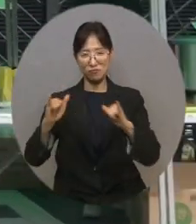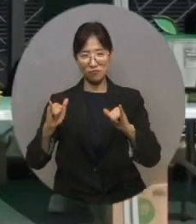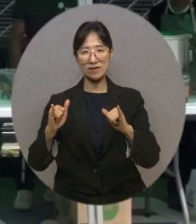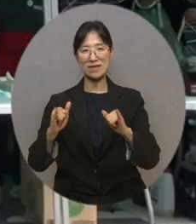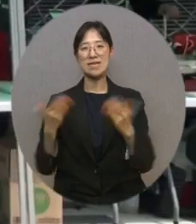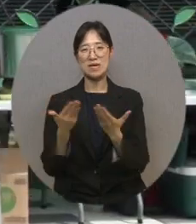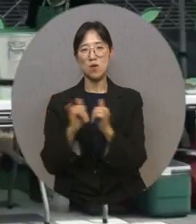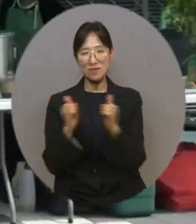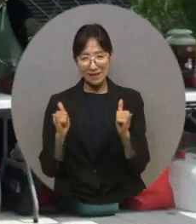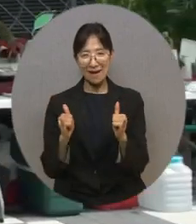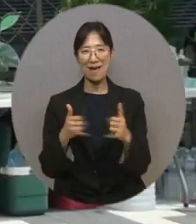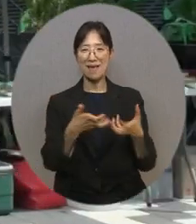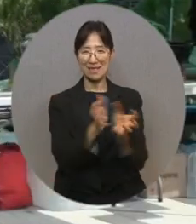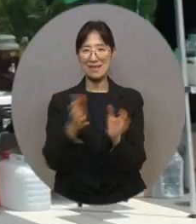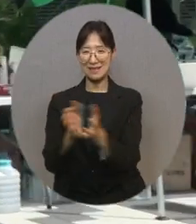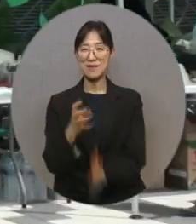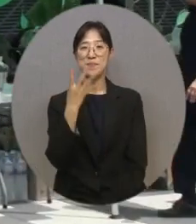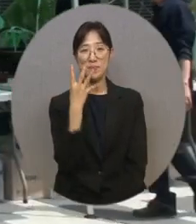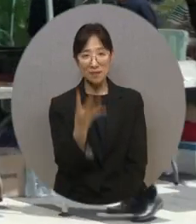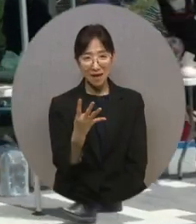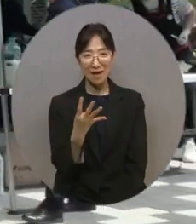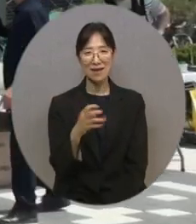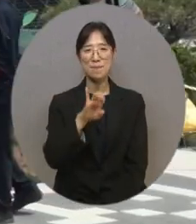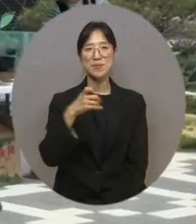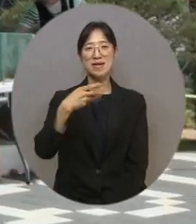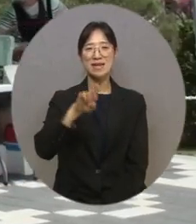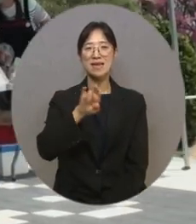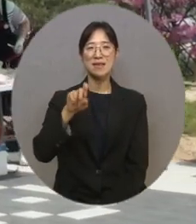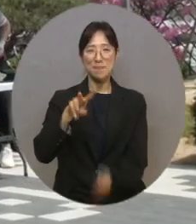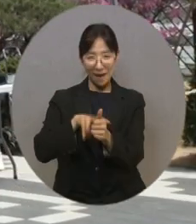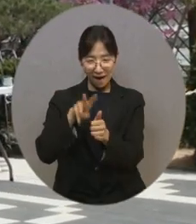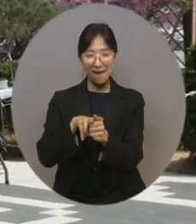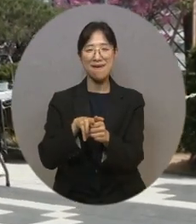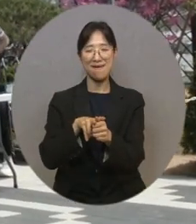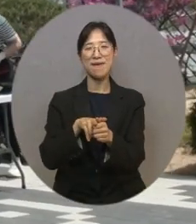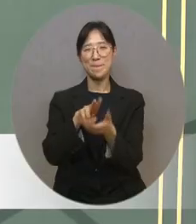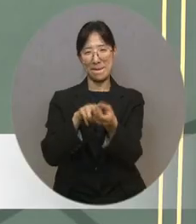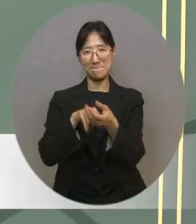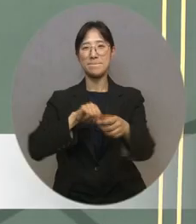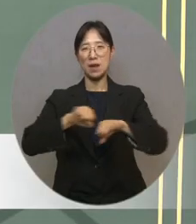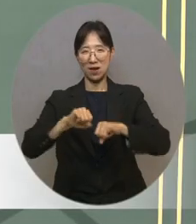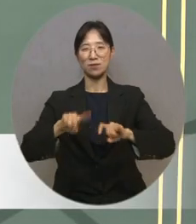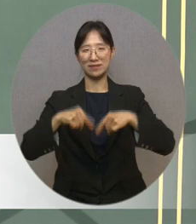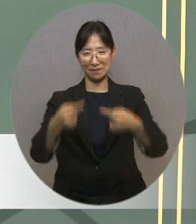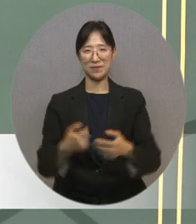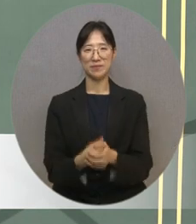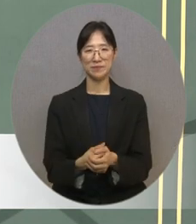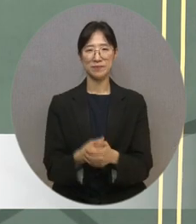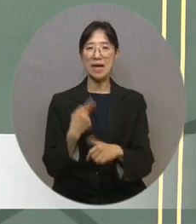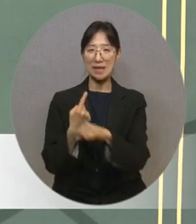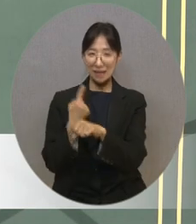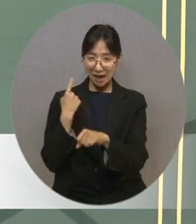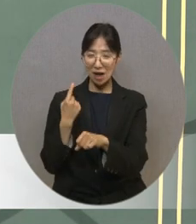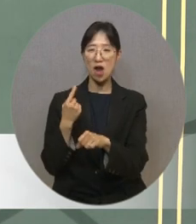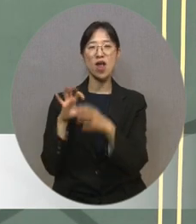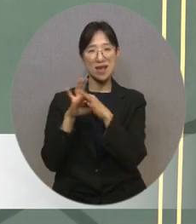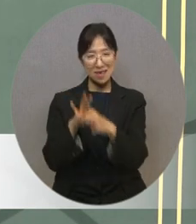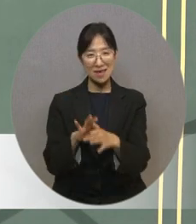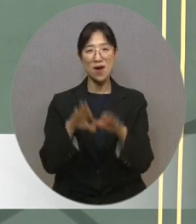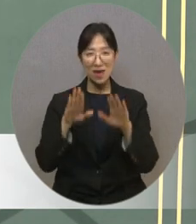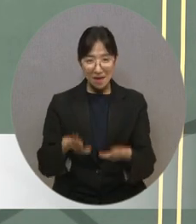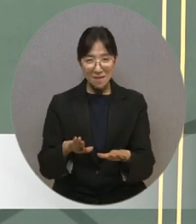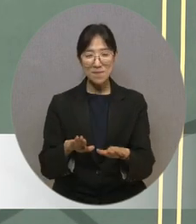구성된 나눔친구들 4개의 팀이 플리마켓 판매 활동으로 참석했습니다. 작년에 이어 제2의